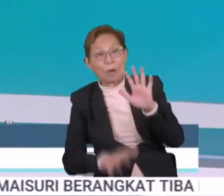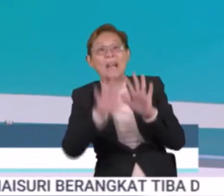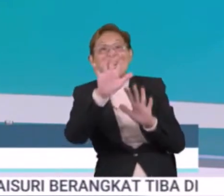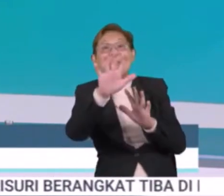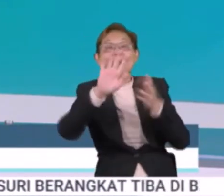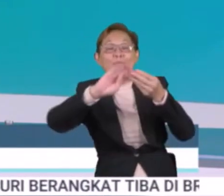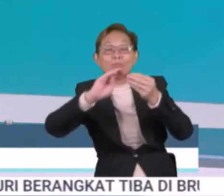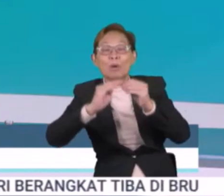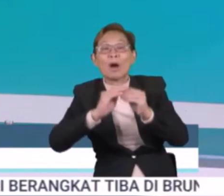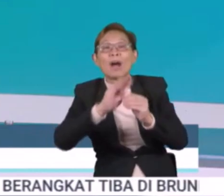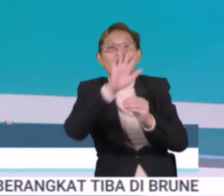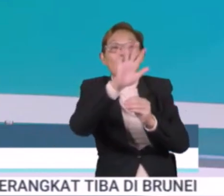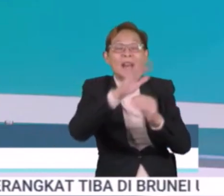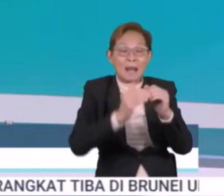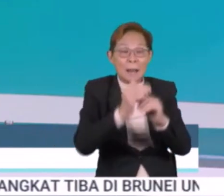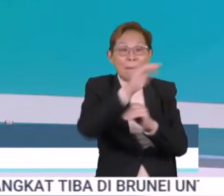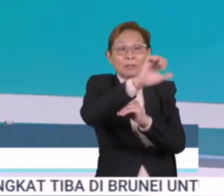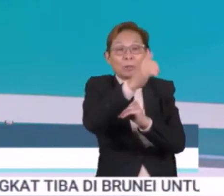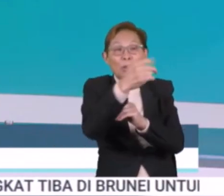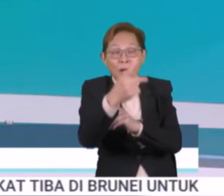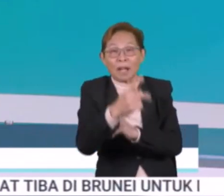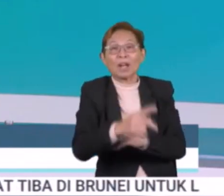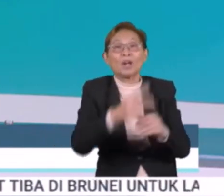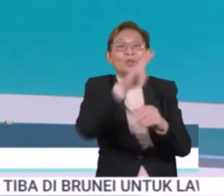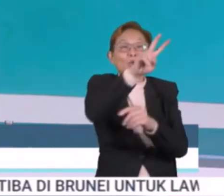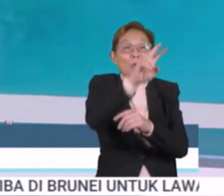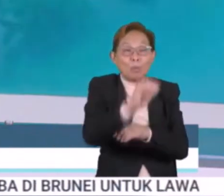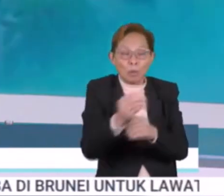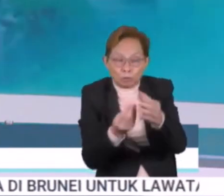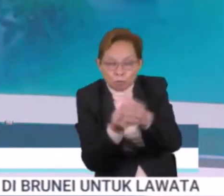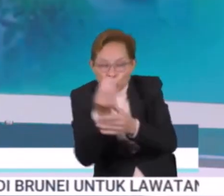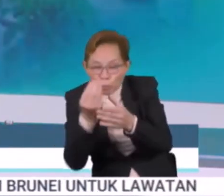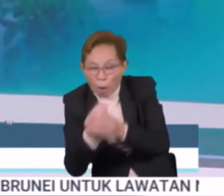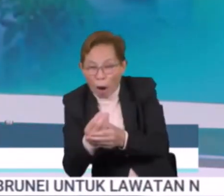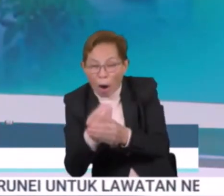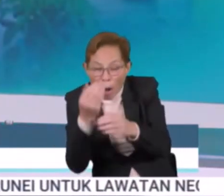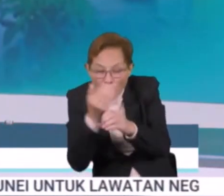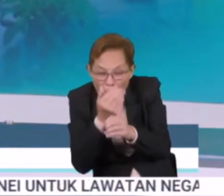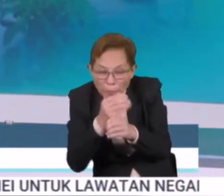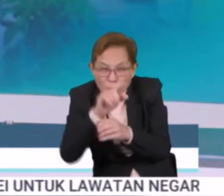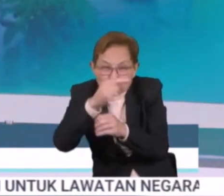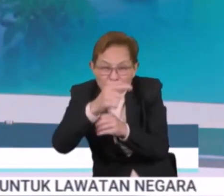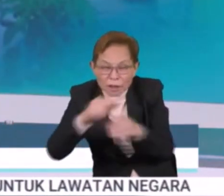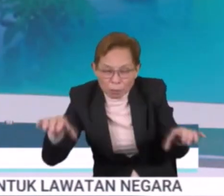angka setiap bulan dengan lebih 20 jenis tanaman microg Green